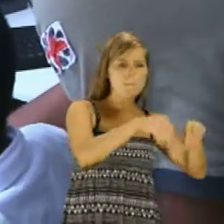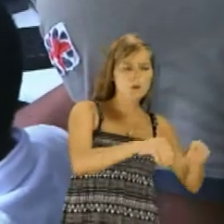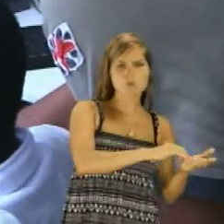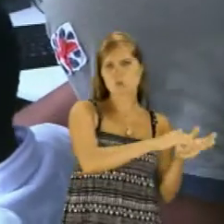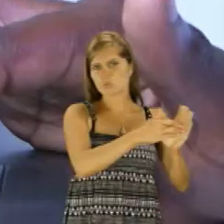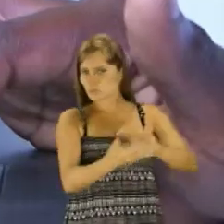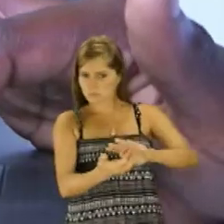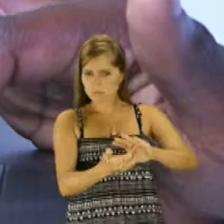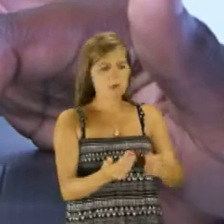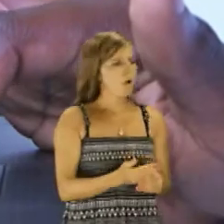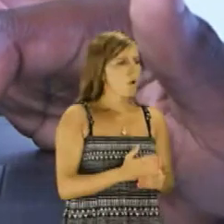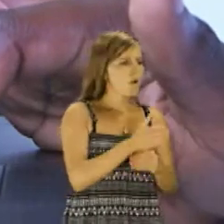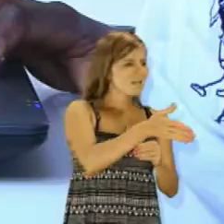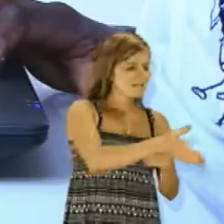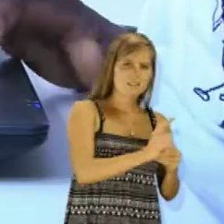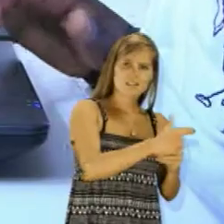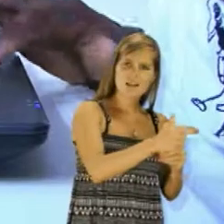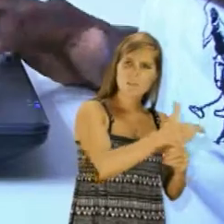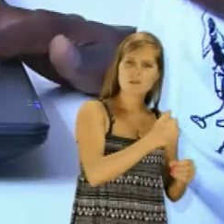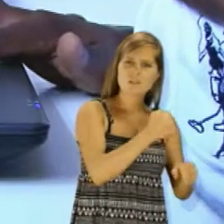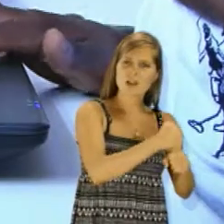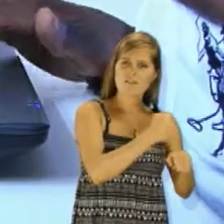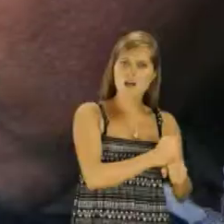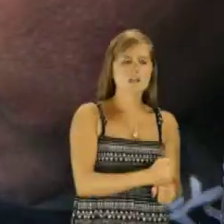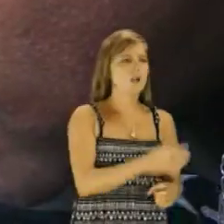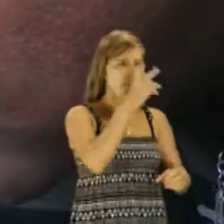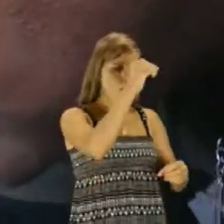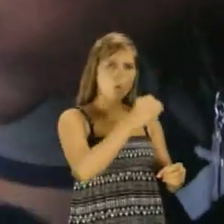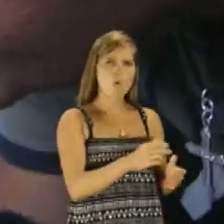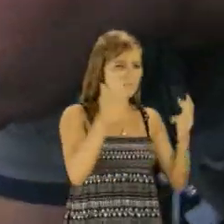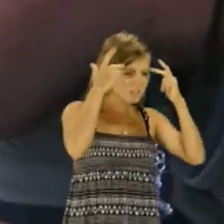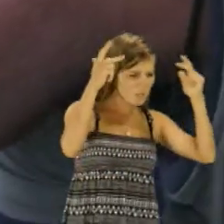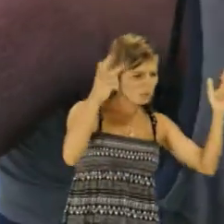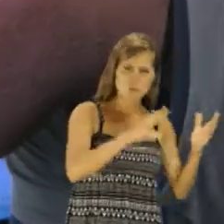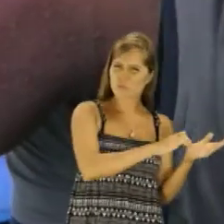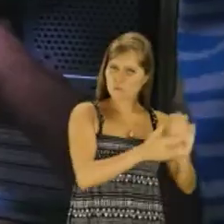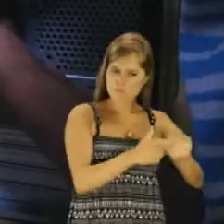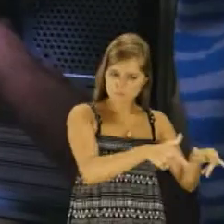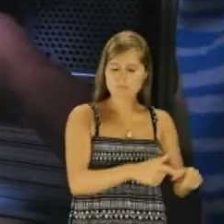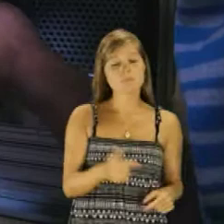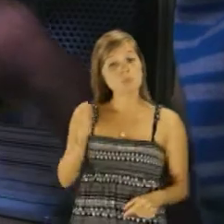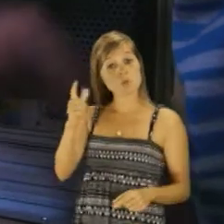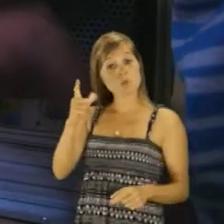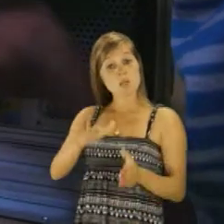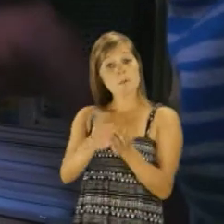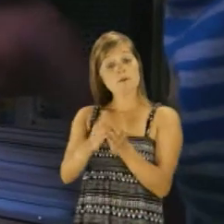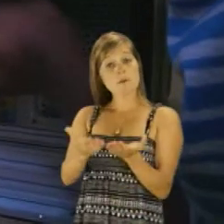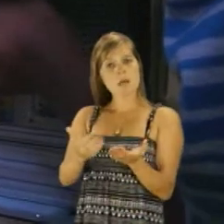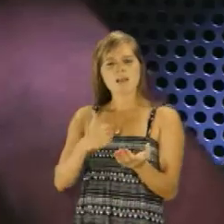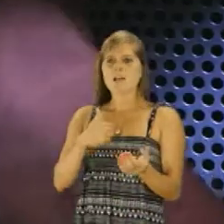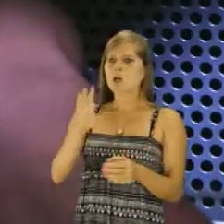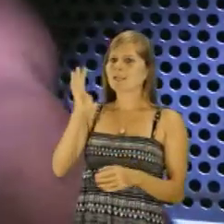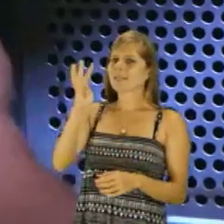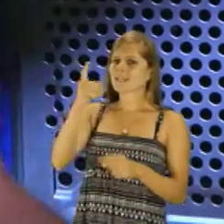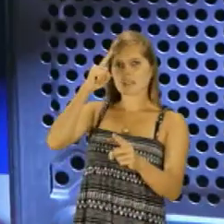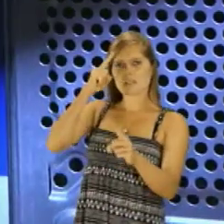quel poste, dans le bénévolat. Le livret 2, c'est les expériences qu'on met en avant. On a quatre thèmes d'expérience à donner,